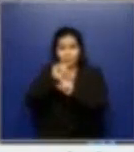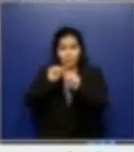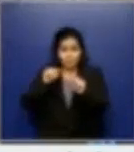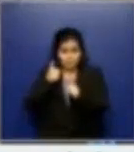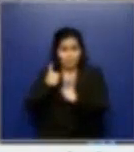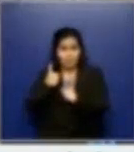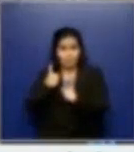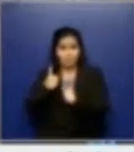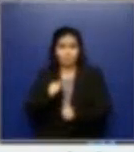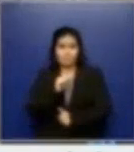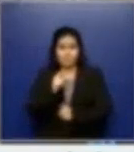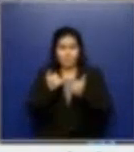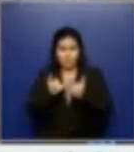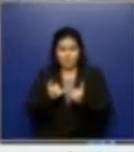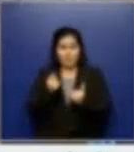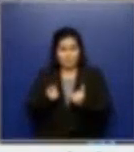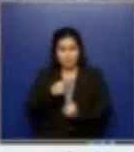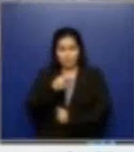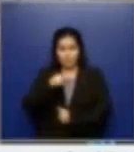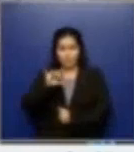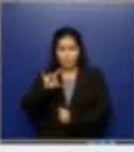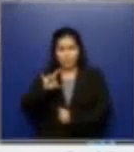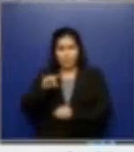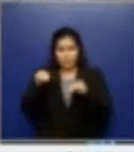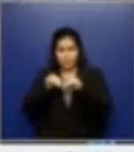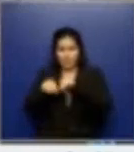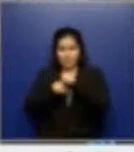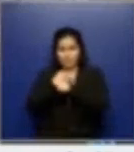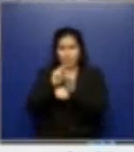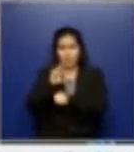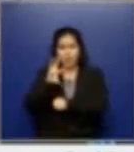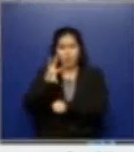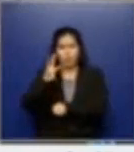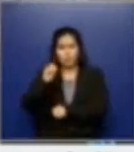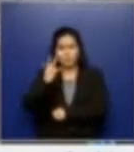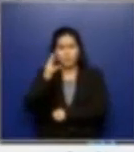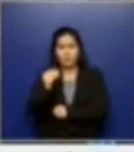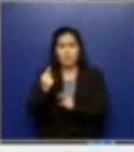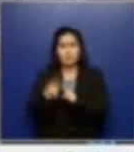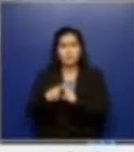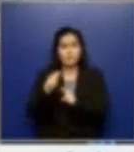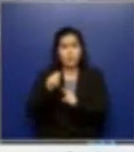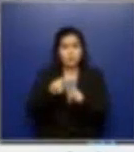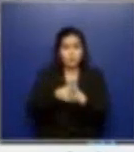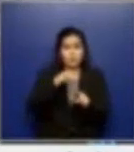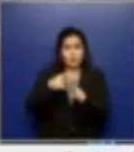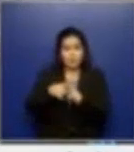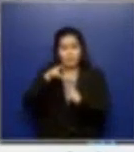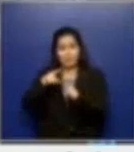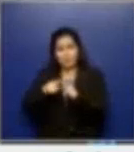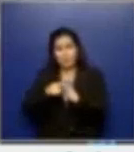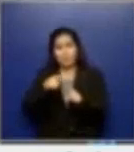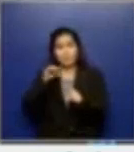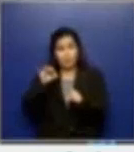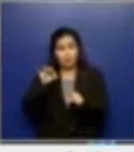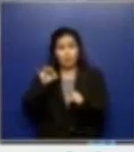นะครับแล้วอีกกี่เดือนจะถึงปี64นี่ท่านประธานครับเดี๋ยวนี้กรกฎาคมนี่กรกฎาคมสิงหาคมกันยา